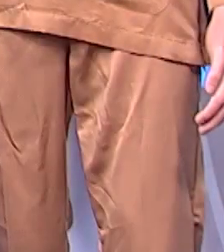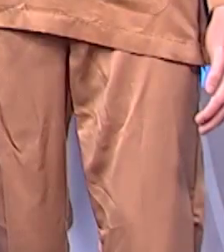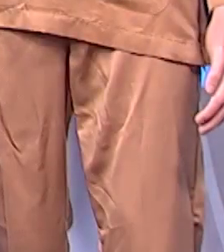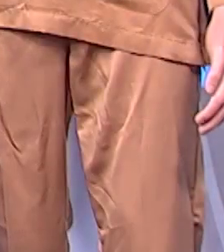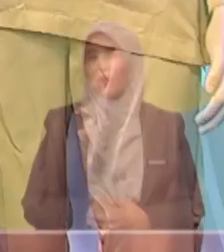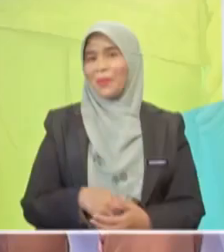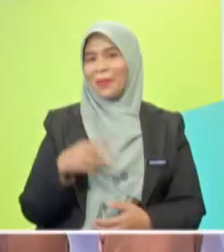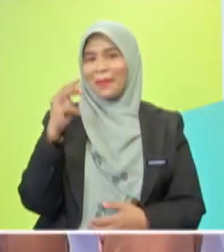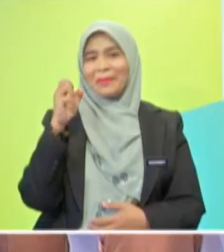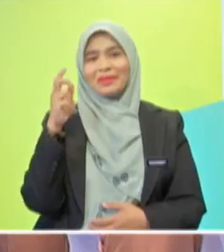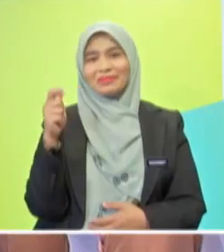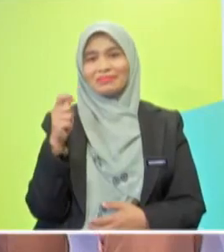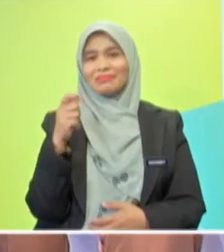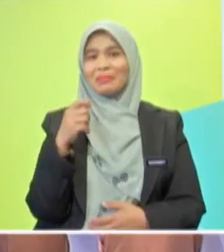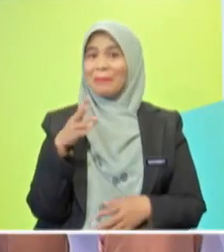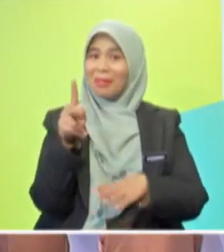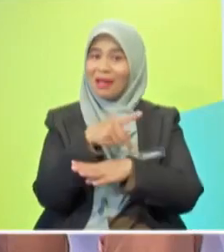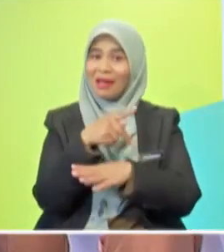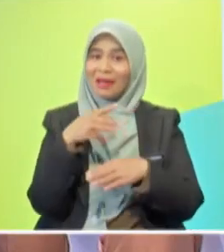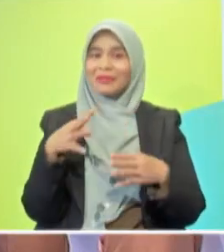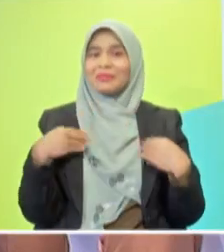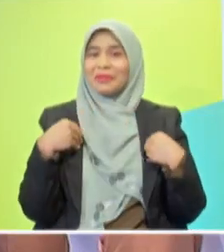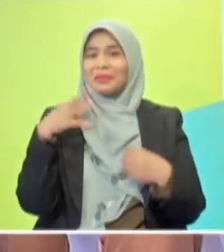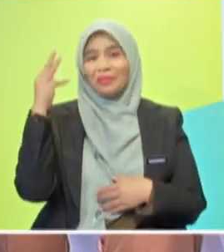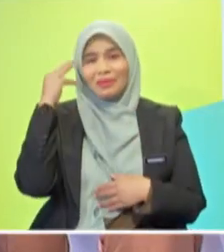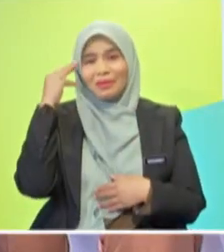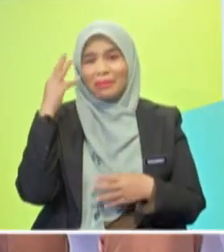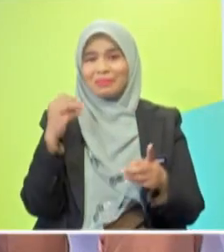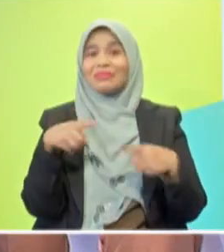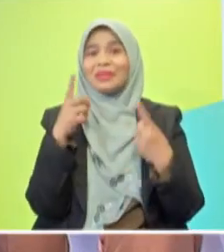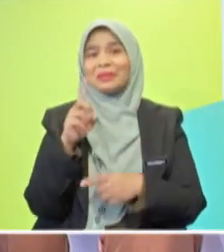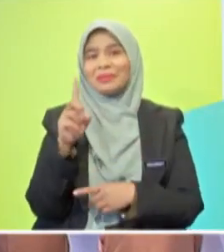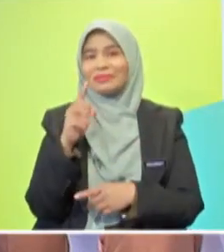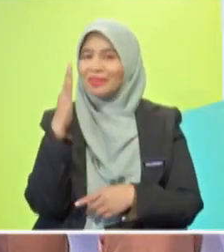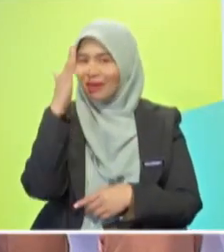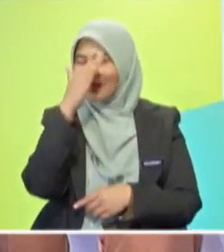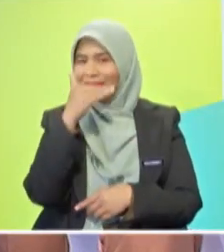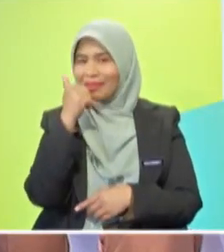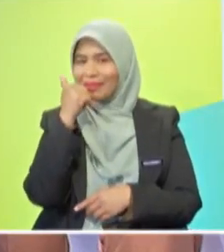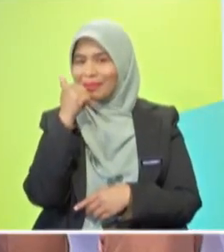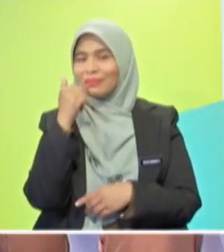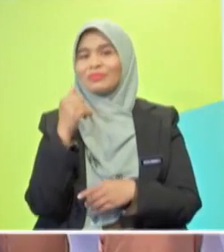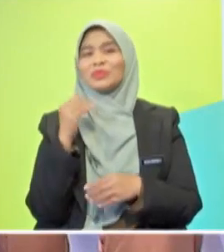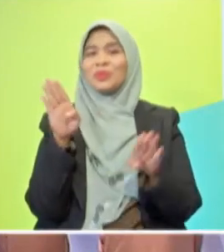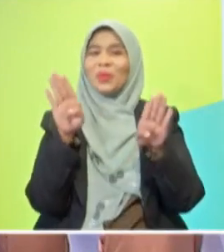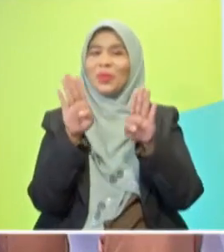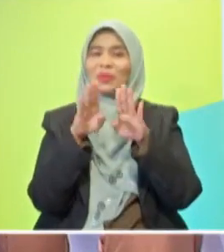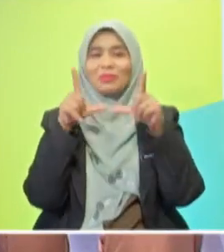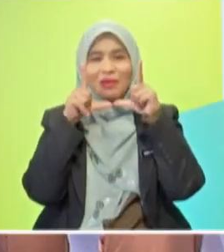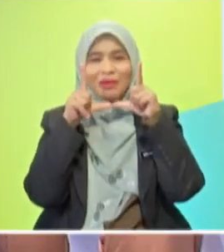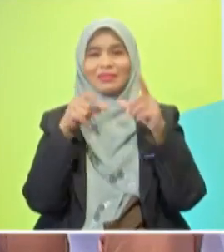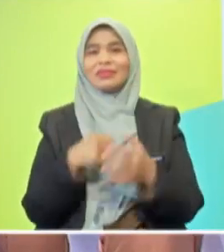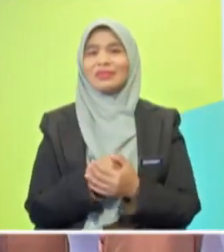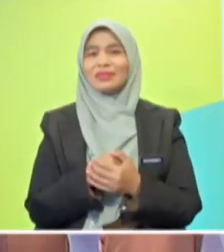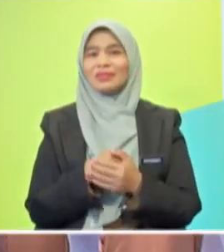Amboi mat, siap berbaju Melayu lagi. Nak pergi ke mana? Nak pergi kenduri ke? Cantik kamu menutup aurat dengan baju Melayu ni.